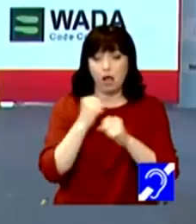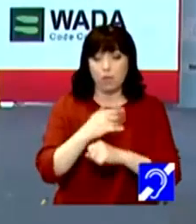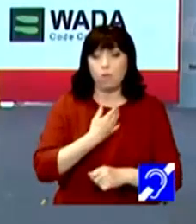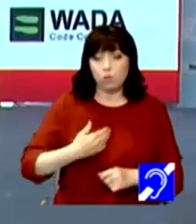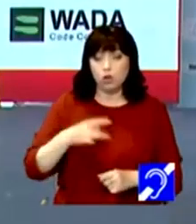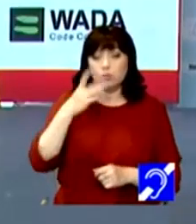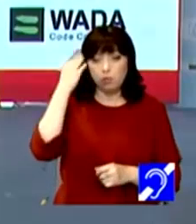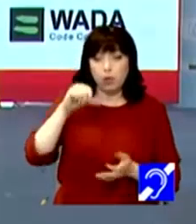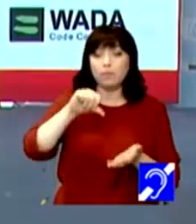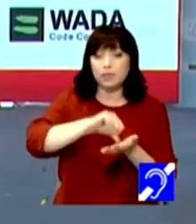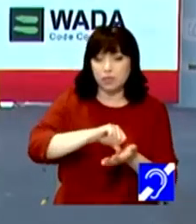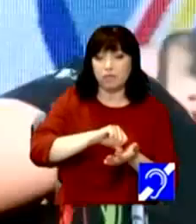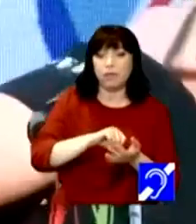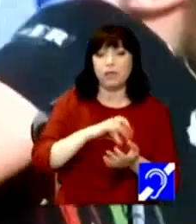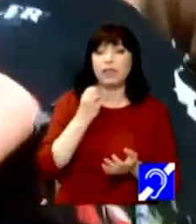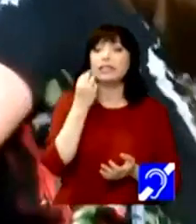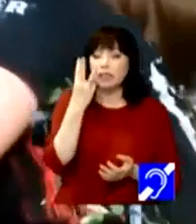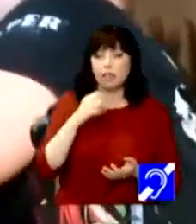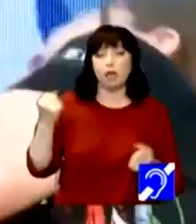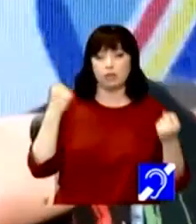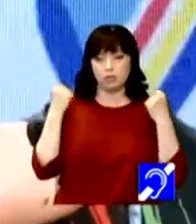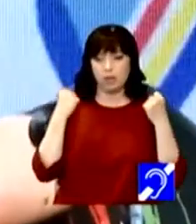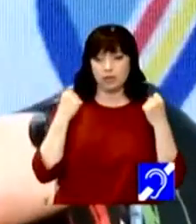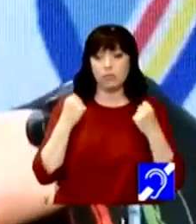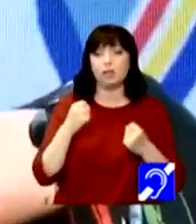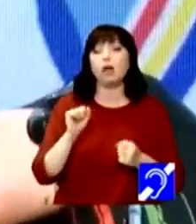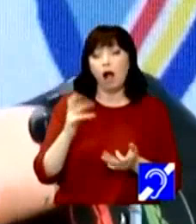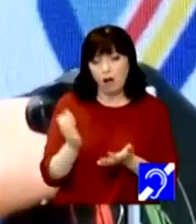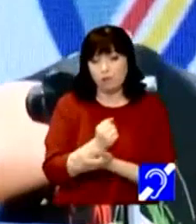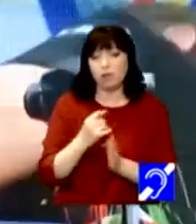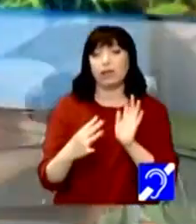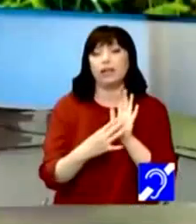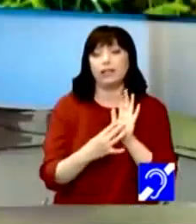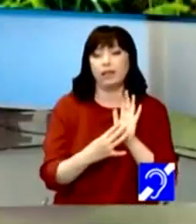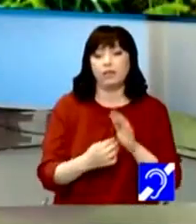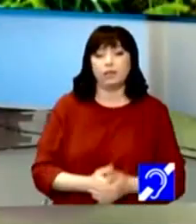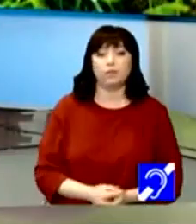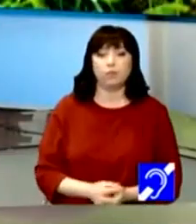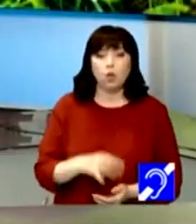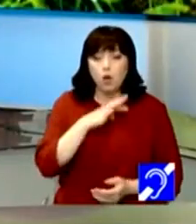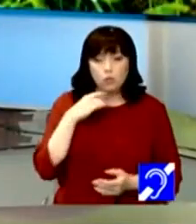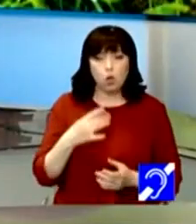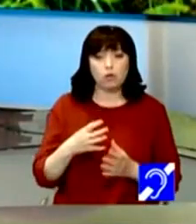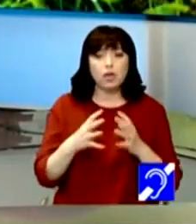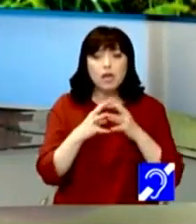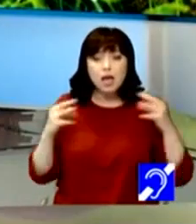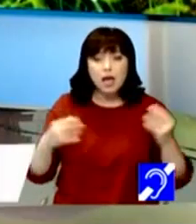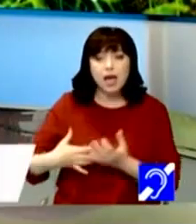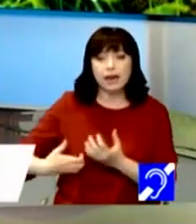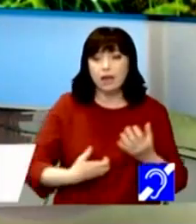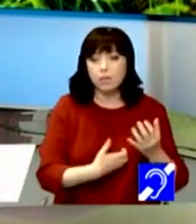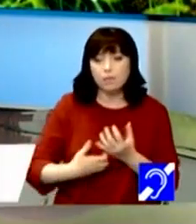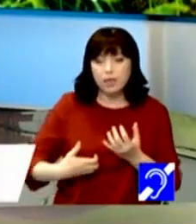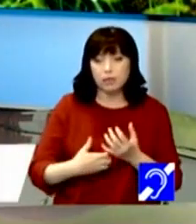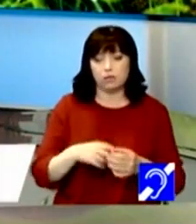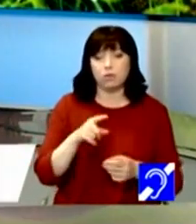Republica Moldova este reprezentată de 13 sportivi. Tot mai mulți răgbiști din Republica Moldova